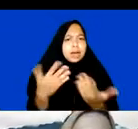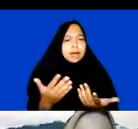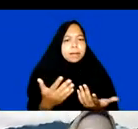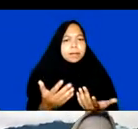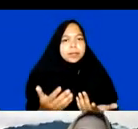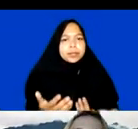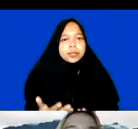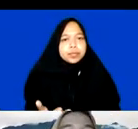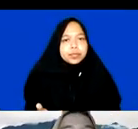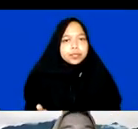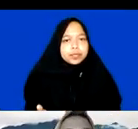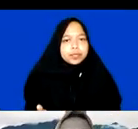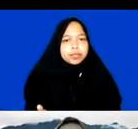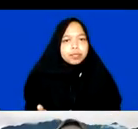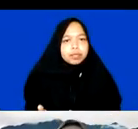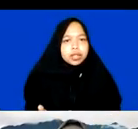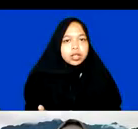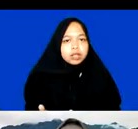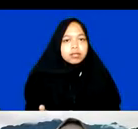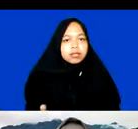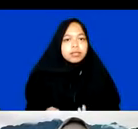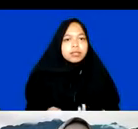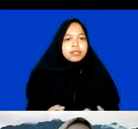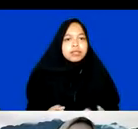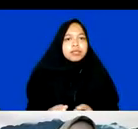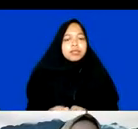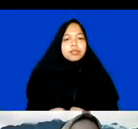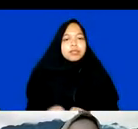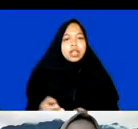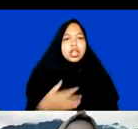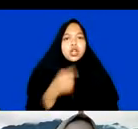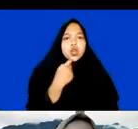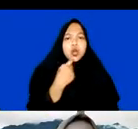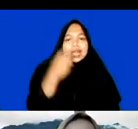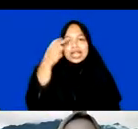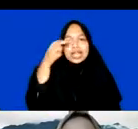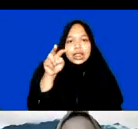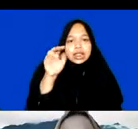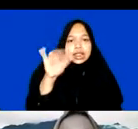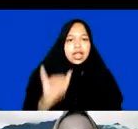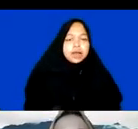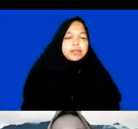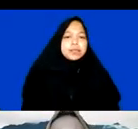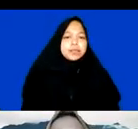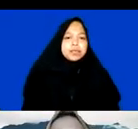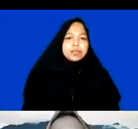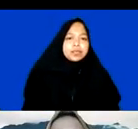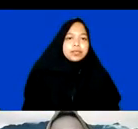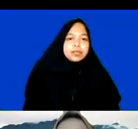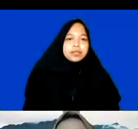Mas ya. Pirografi. Ya, oke teman-teman, ini salah satu eksplorasi Mas